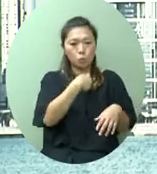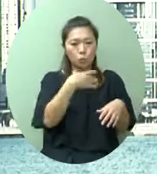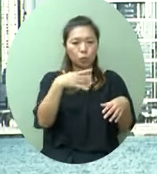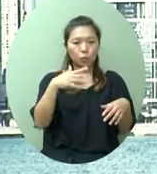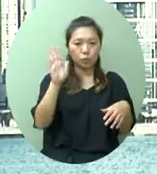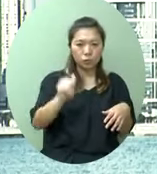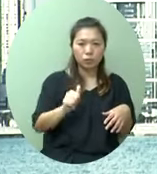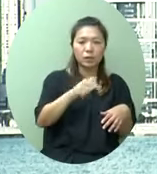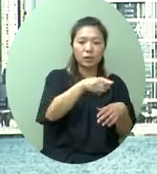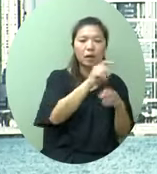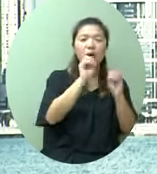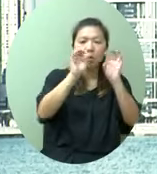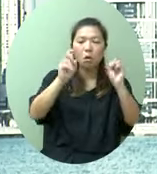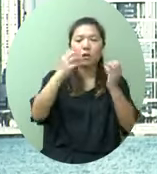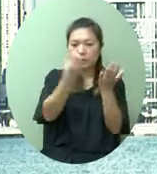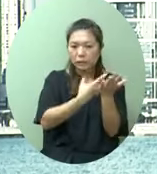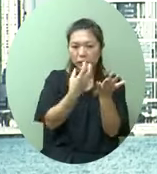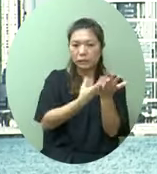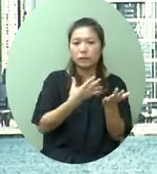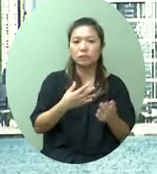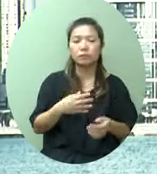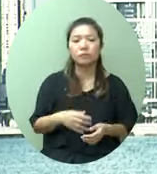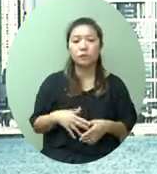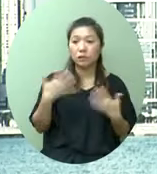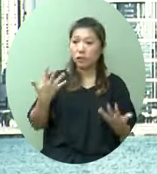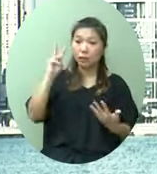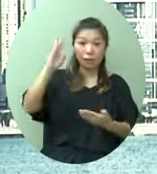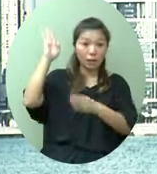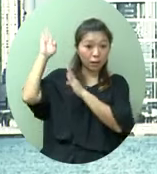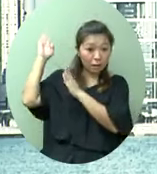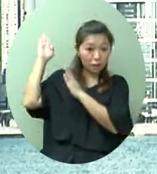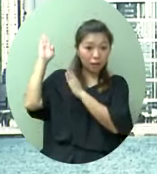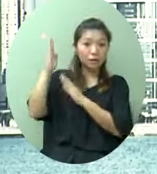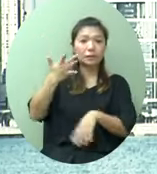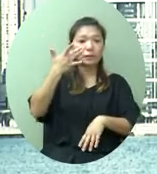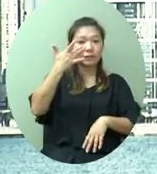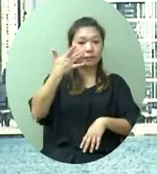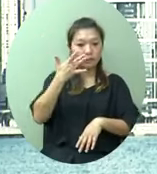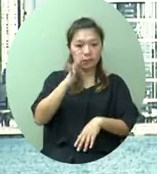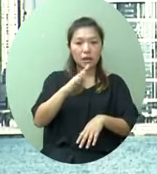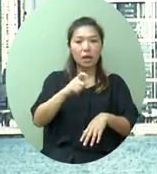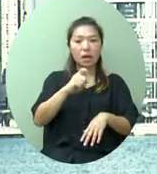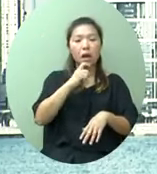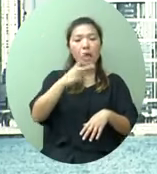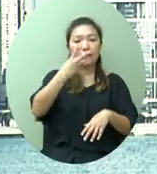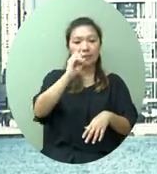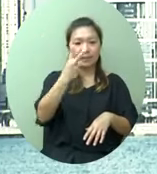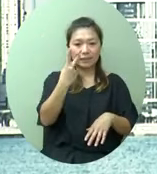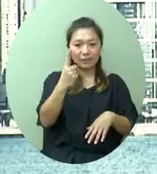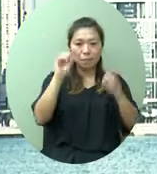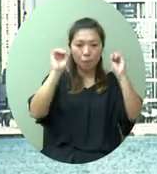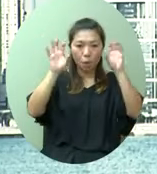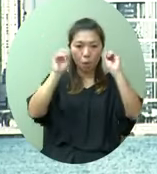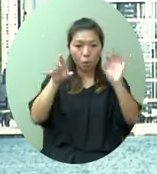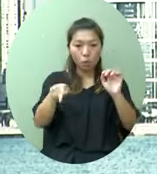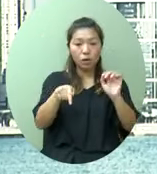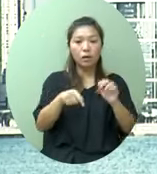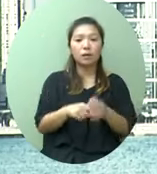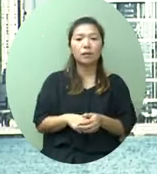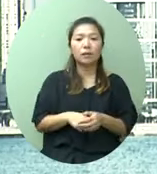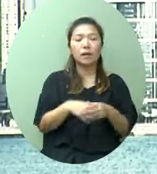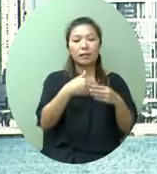做嘅措施啦。今日喺嘅背後咧，係某程度上係為2021年嘅施政報告咧，係